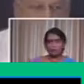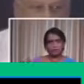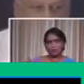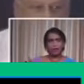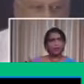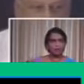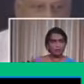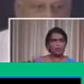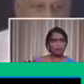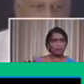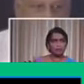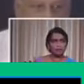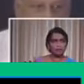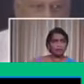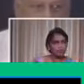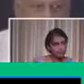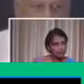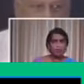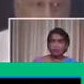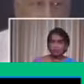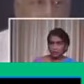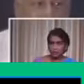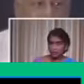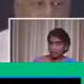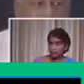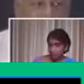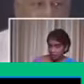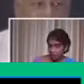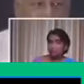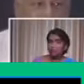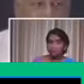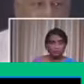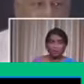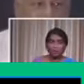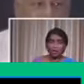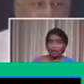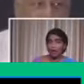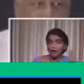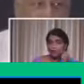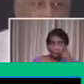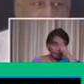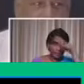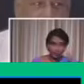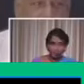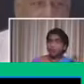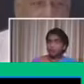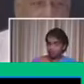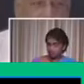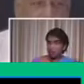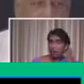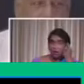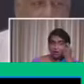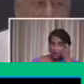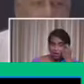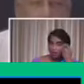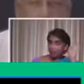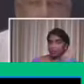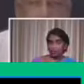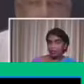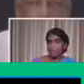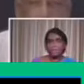නැති ක්‍රියාවක්. හැබැයි මෙතෙක් එහෙම වෙලා නැහැ කියා අපිට අනුර කුමා දිසානායක මන්ත්‍රීතුමාගේ අදහස් බැහැර